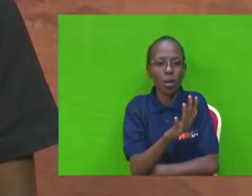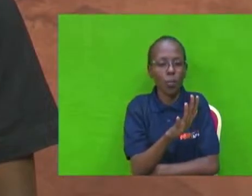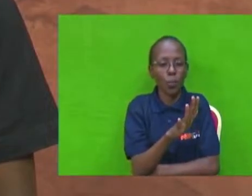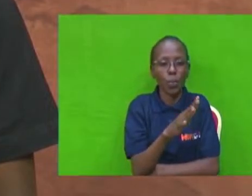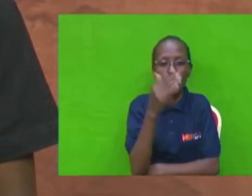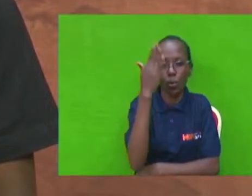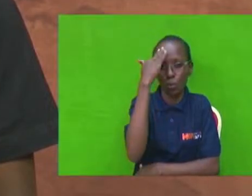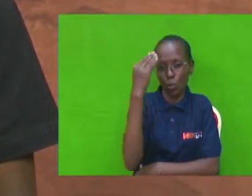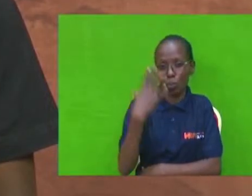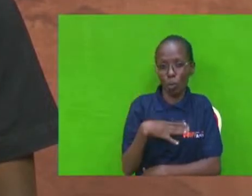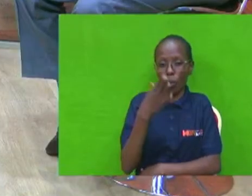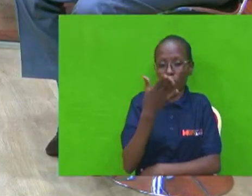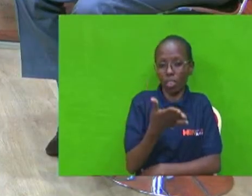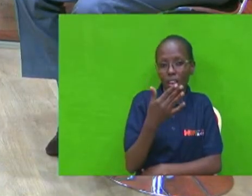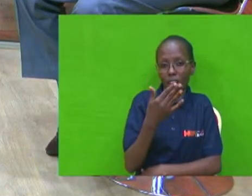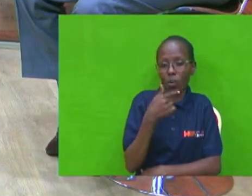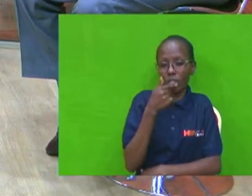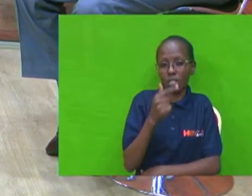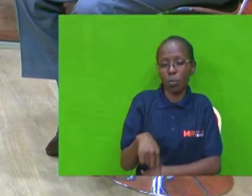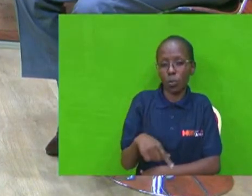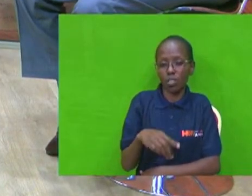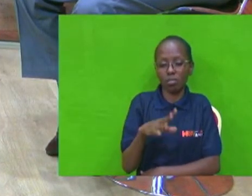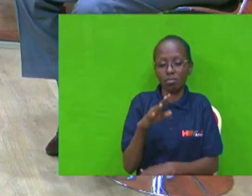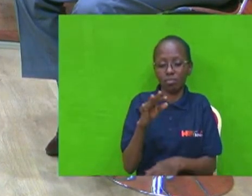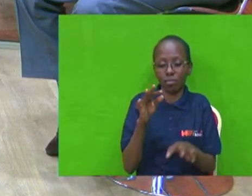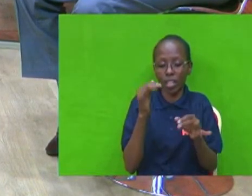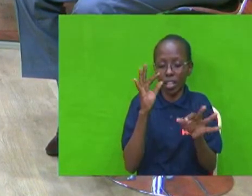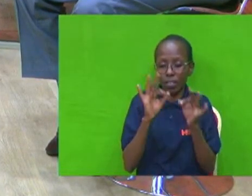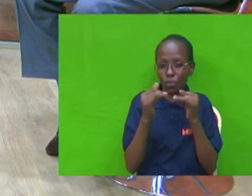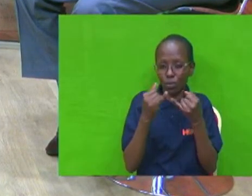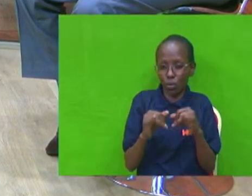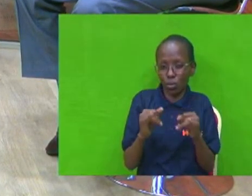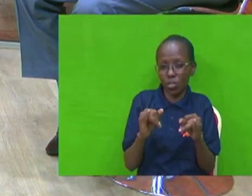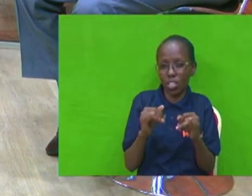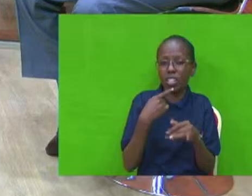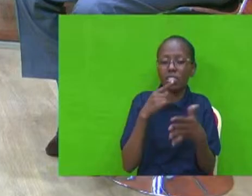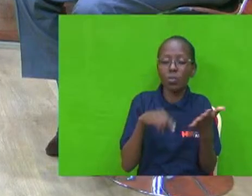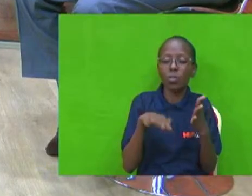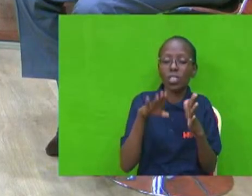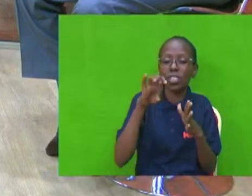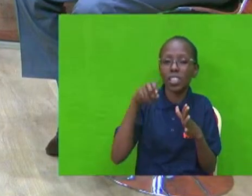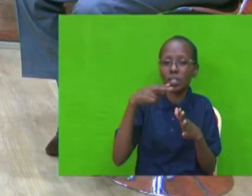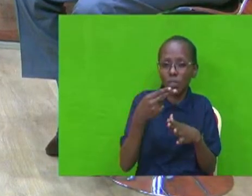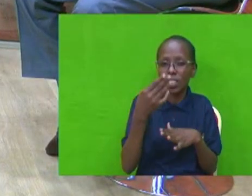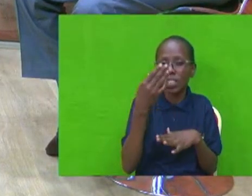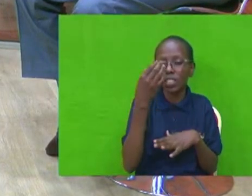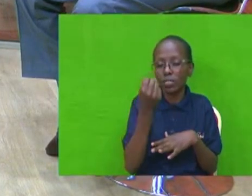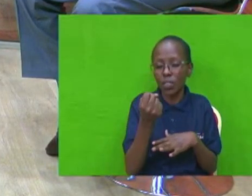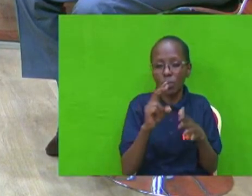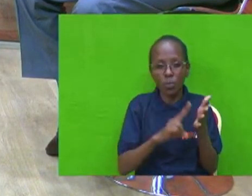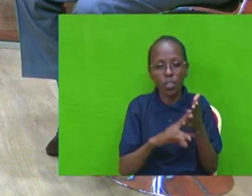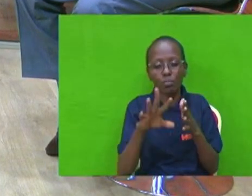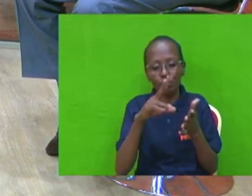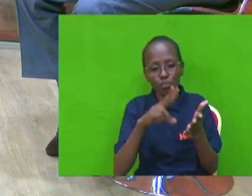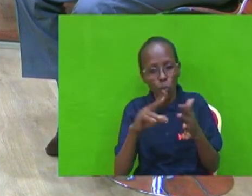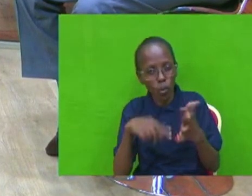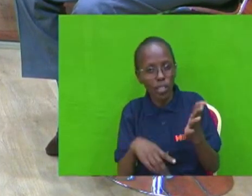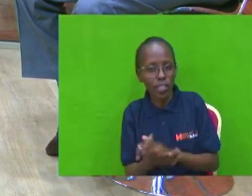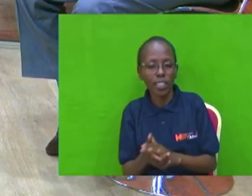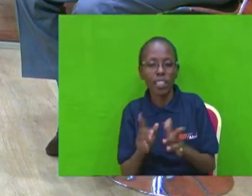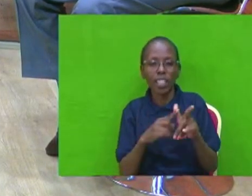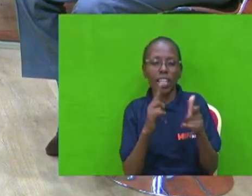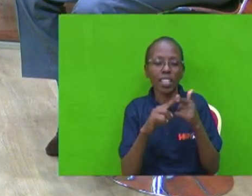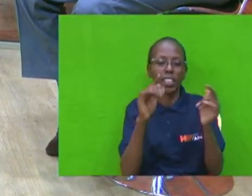watu kile wanasema Bibilia. Kijaribu kunilii unasema Waefeso 5:25. Unaona? Sasa